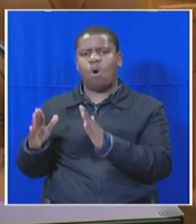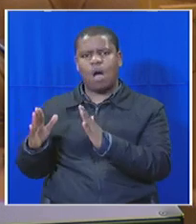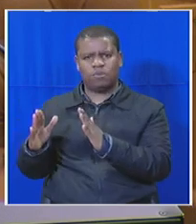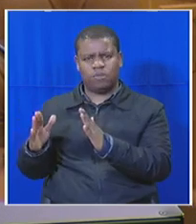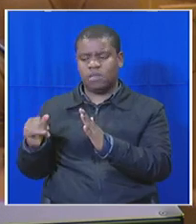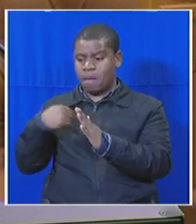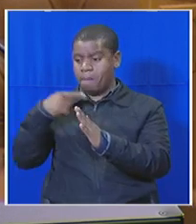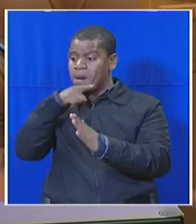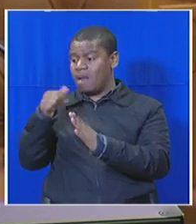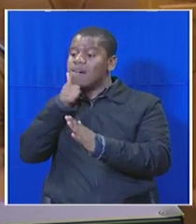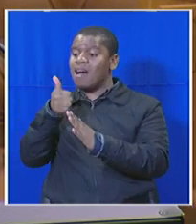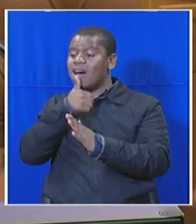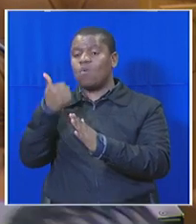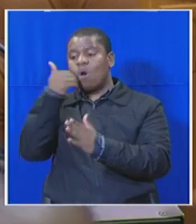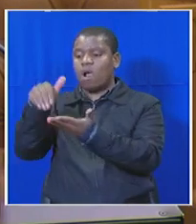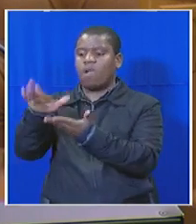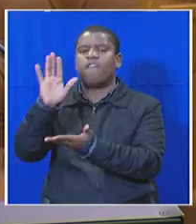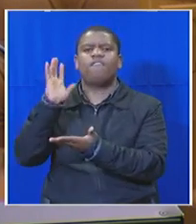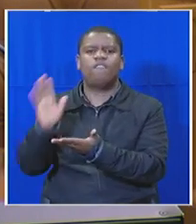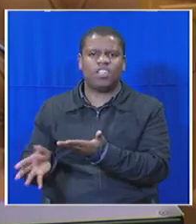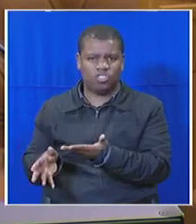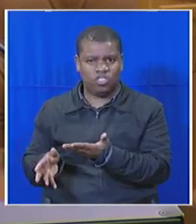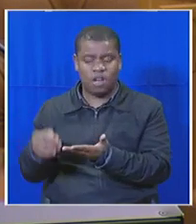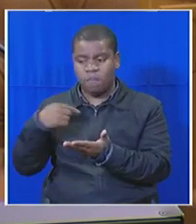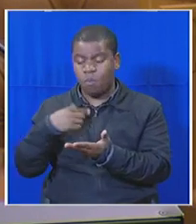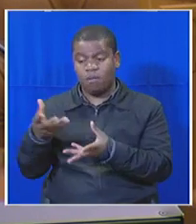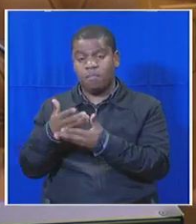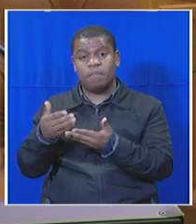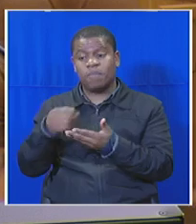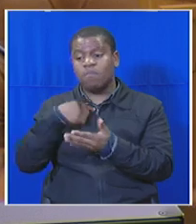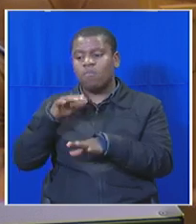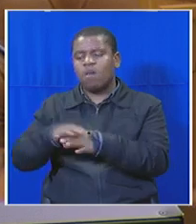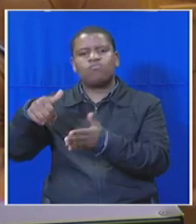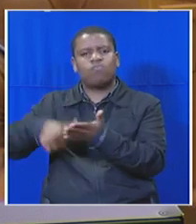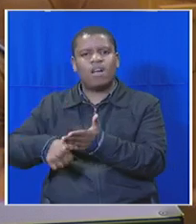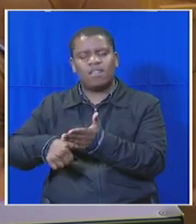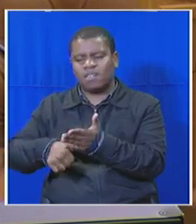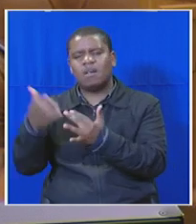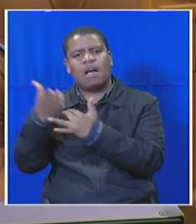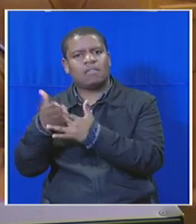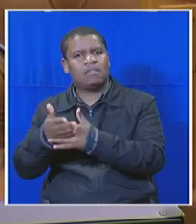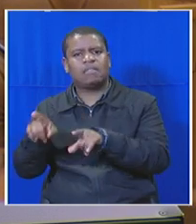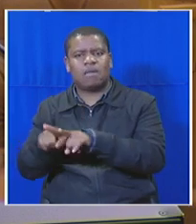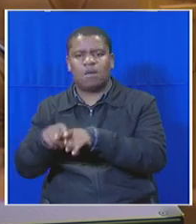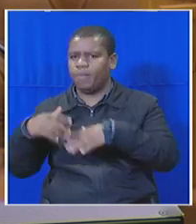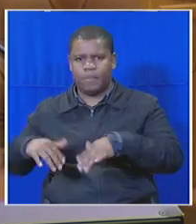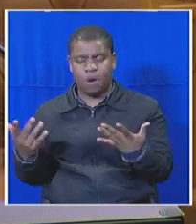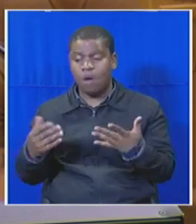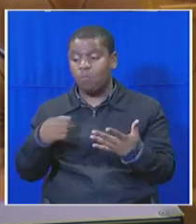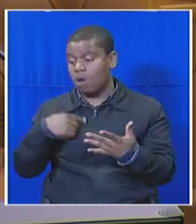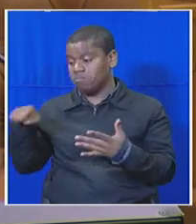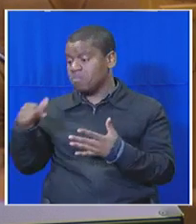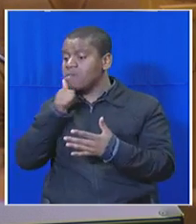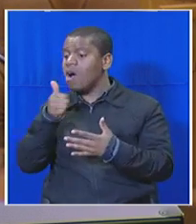address isisigxina abanayo. Kuba baxuthelwa le ndlu sesisikhohlakali sikamakazi. Order, Yenze Chair. isimbonono. Order,